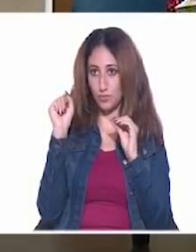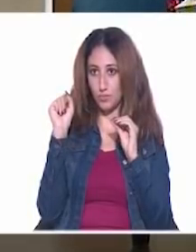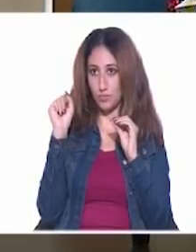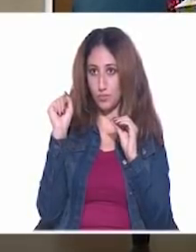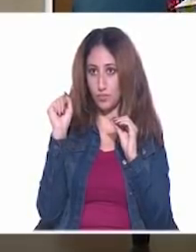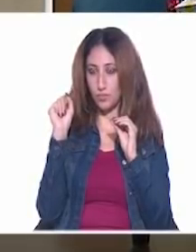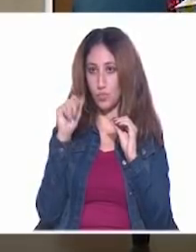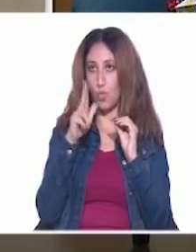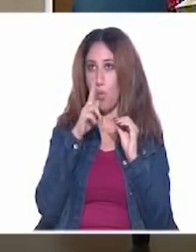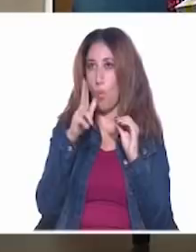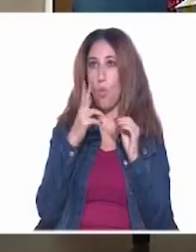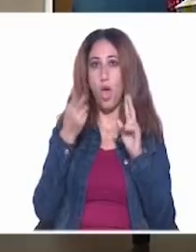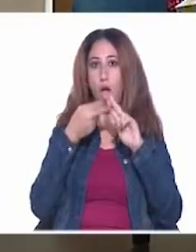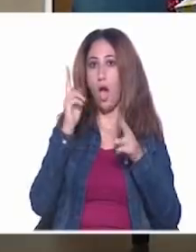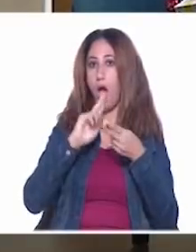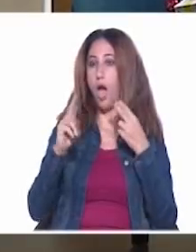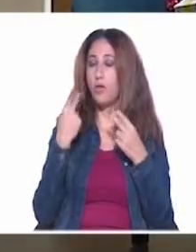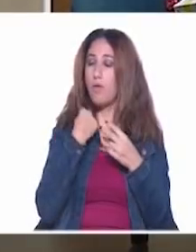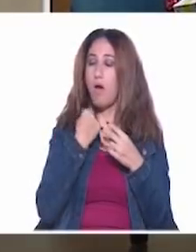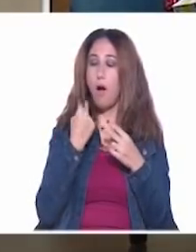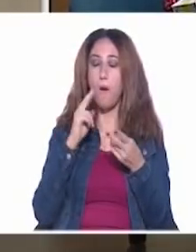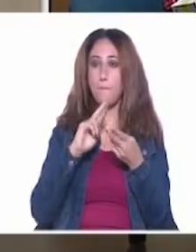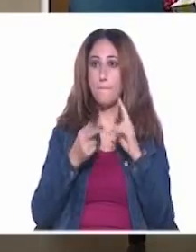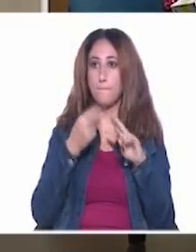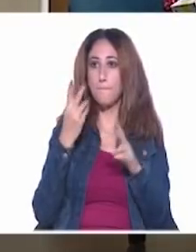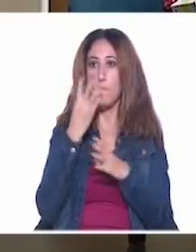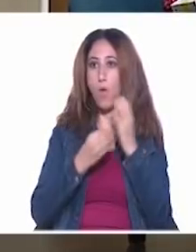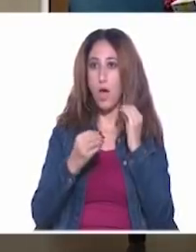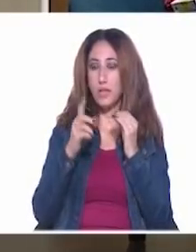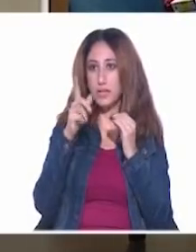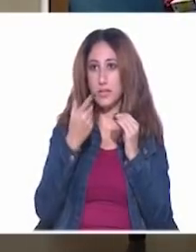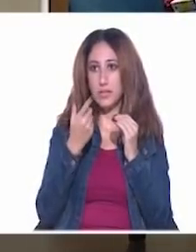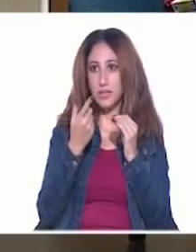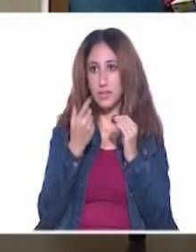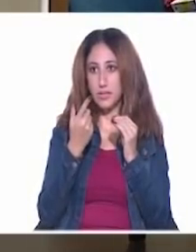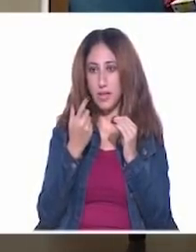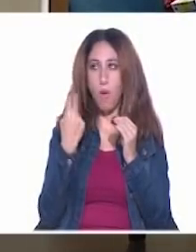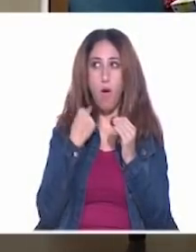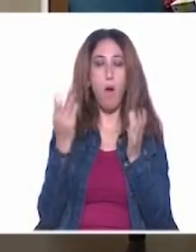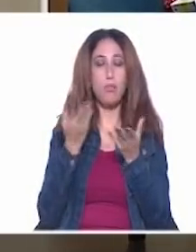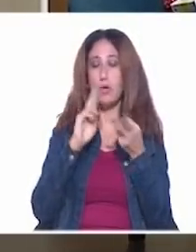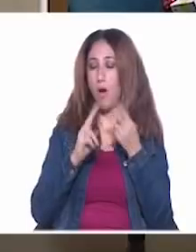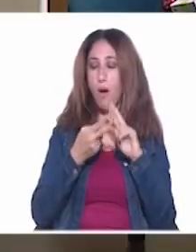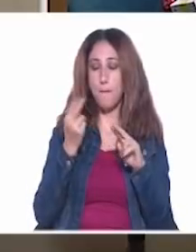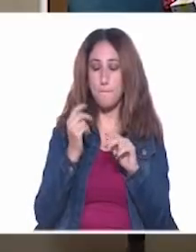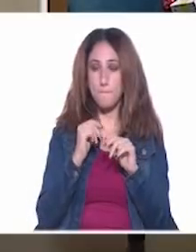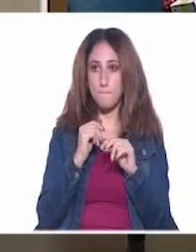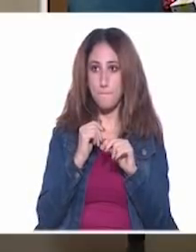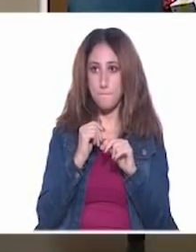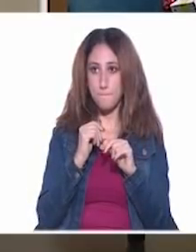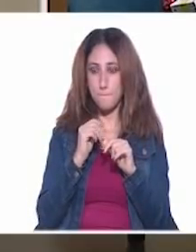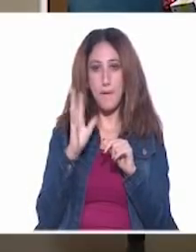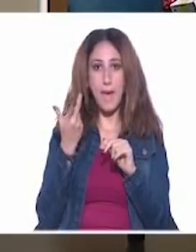وقولي اي رقم. 3 مثلا يوم كام؟ لازم اقول 3 يوم كده. بقول اي رقم. از يو لايك. خلاص هقول رقم.